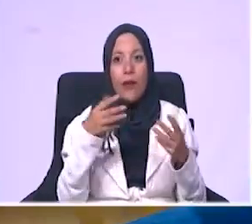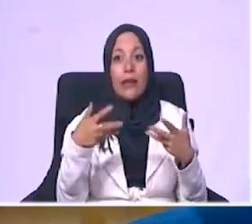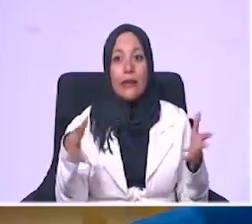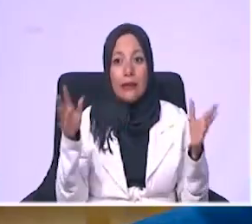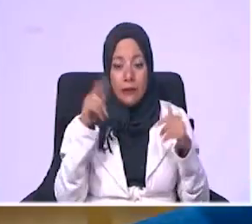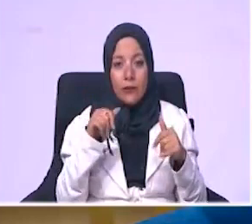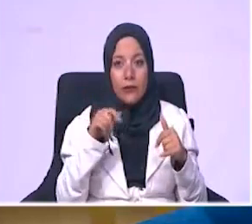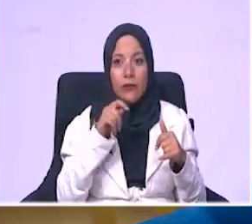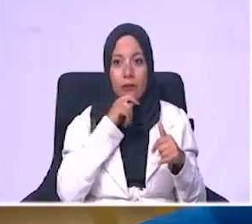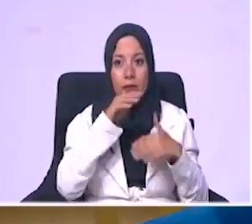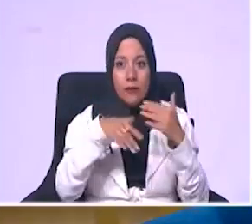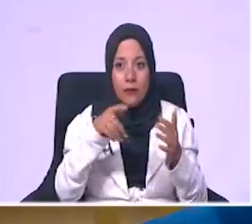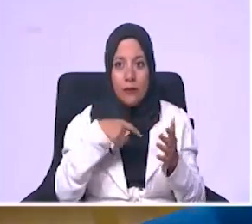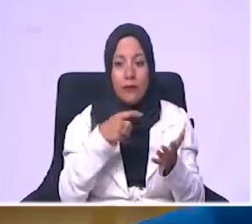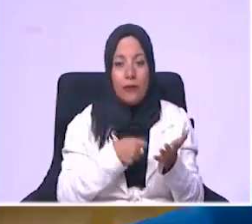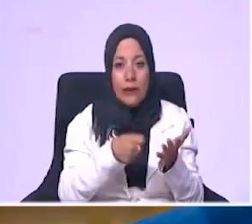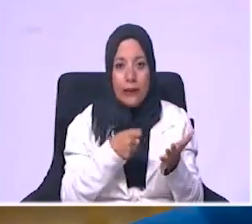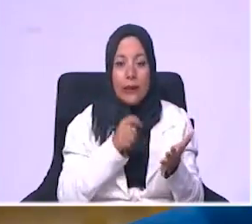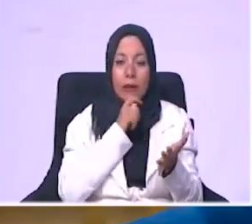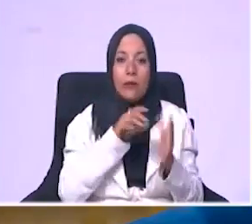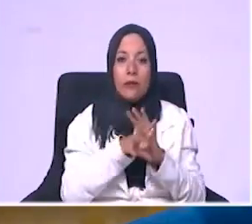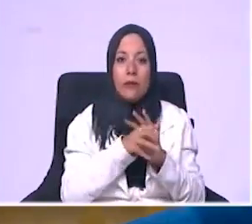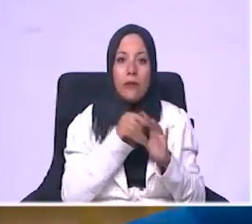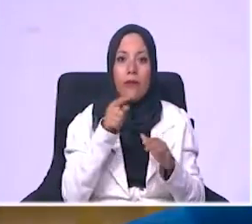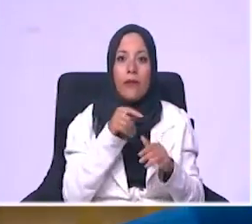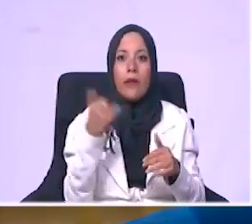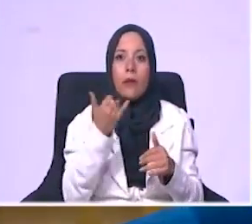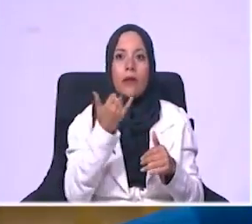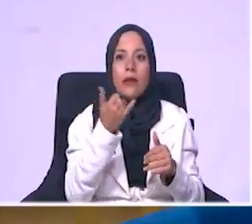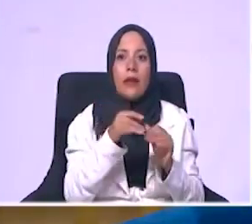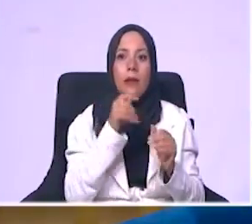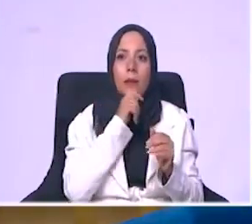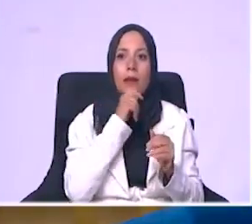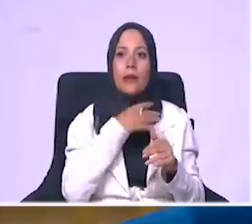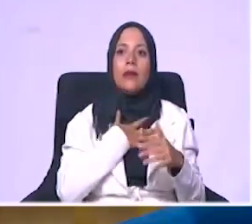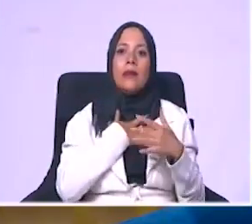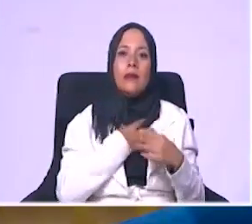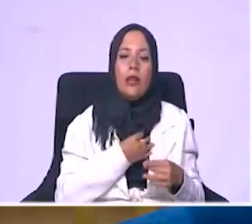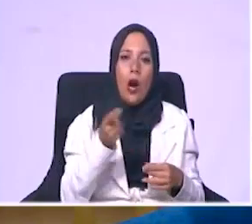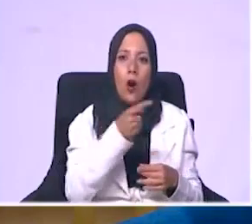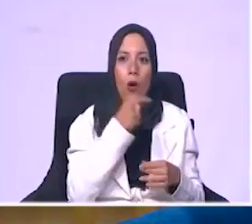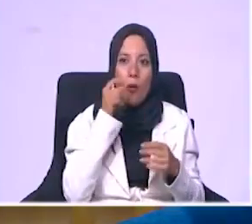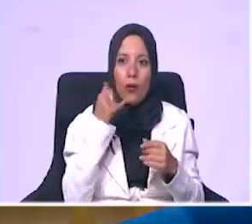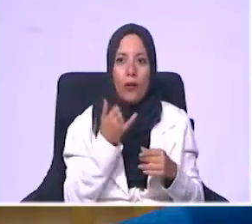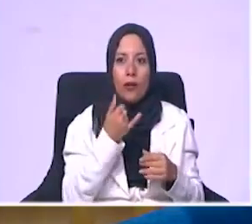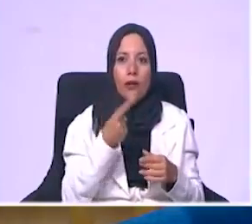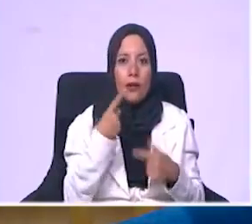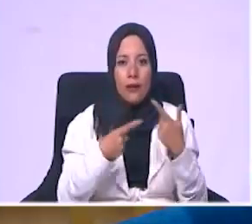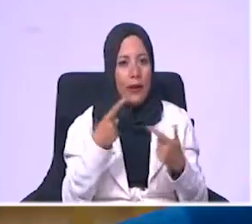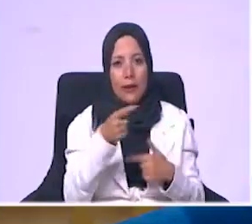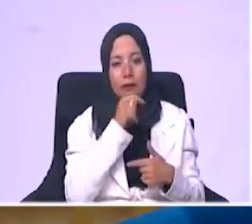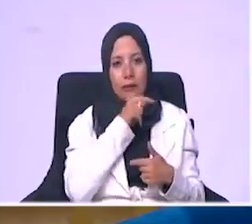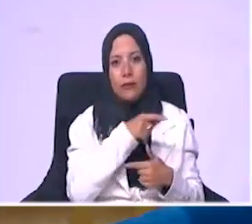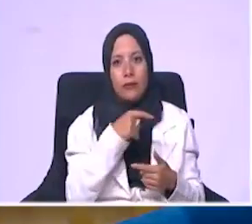فهي بعد يعني اثناء كتب الكتاب لازم الماذونه تبقى موجوده الموضوع ده بيسهل بيخف على عروسه بيخف على اهل العروسه وبنبقى واخدين براحتنا شويه